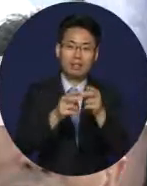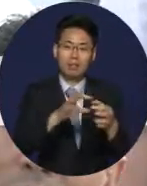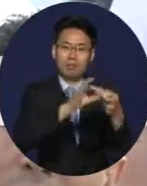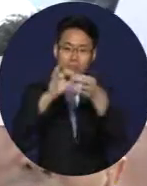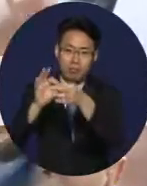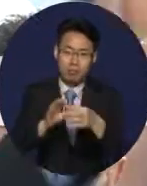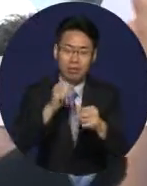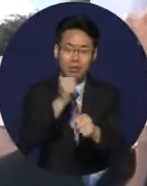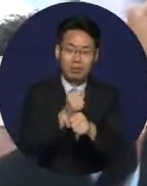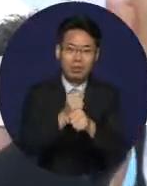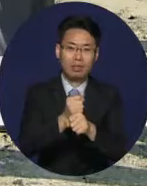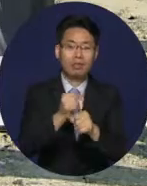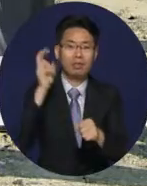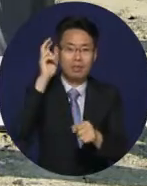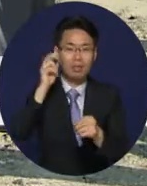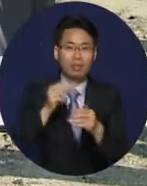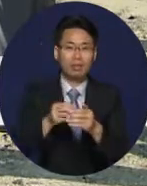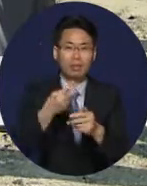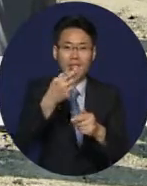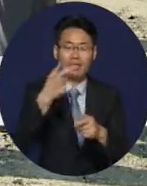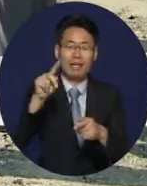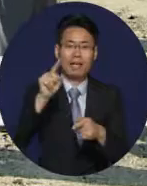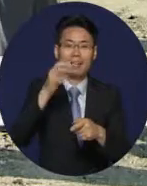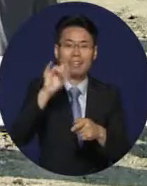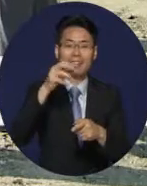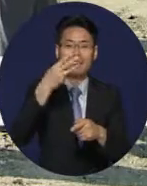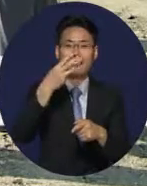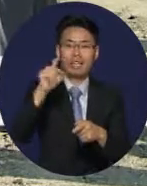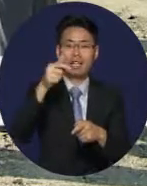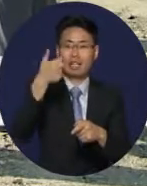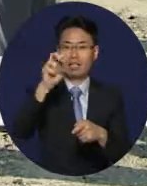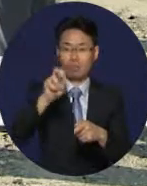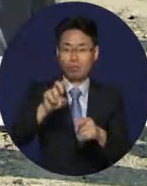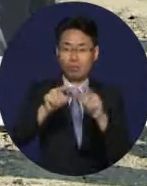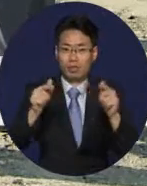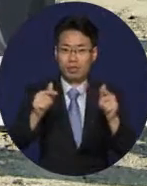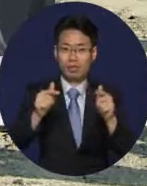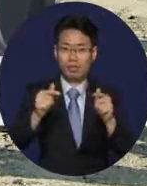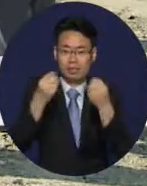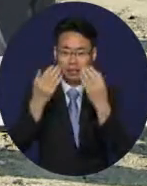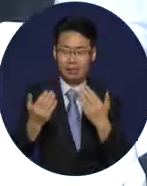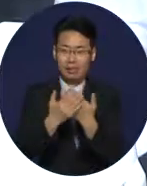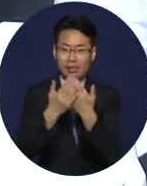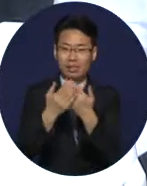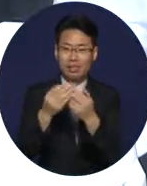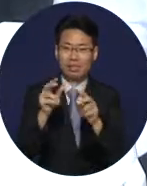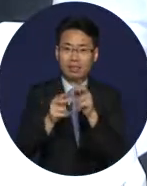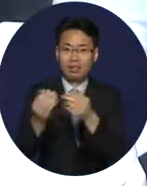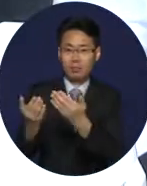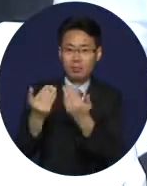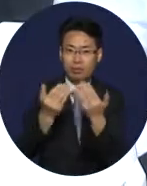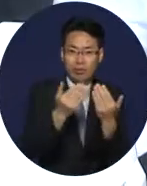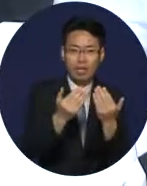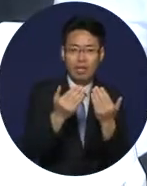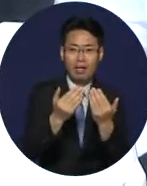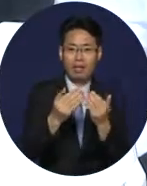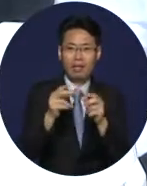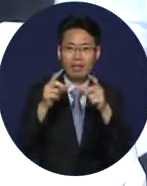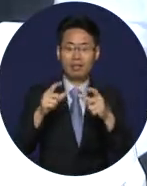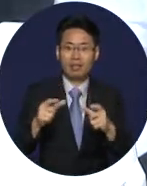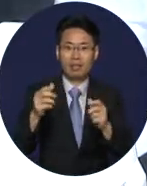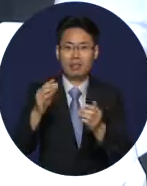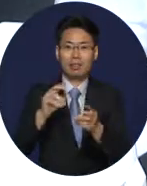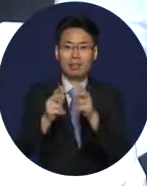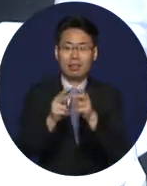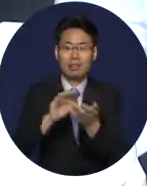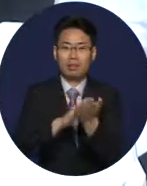벨트가 형성될 것이라며, 타이타늄 산업 집적화 단지 등 신성장 산업을 본격 유치해 지역 산업의 다변화를